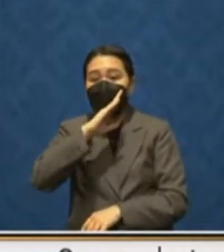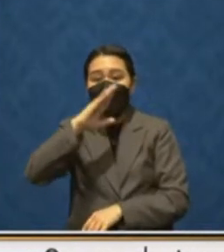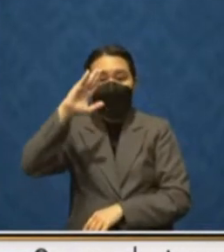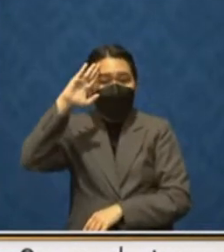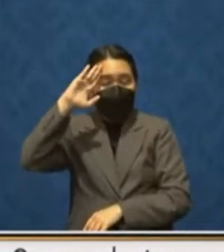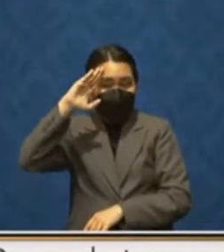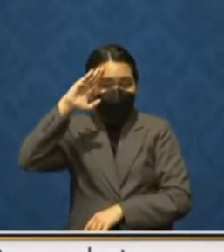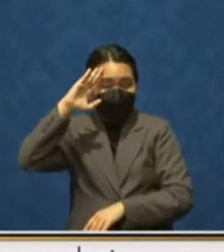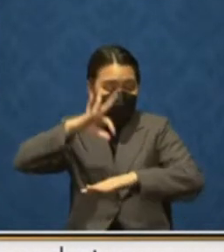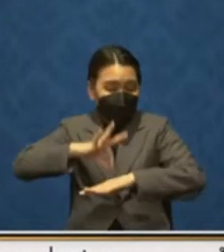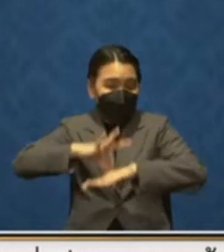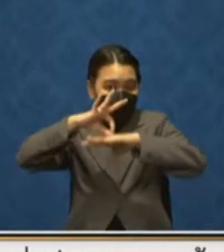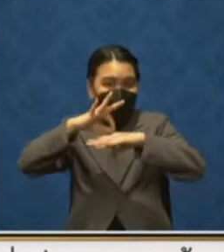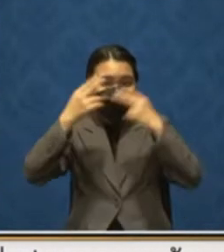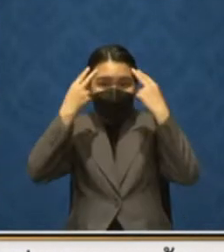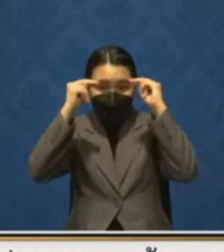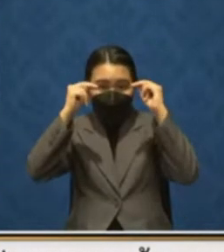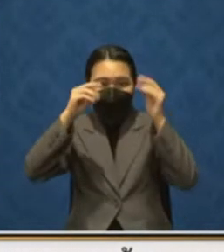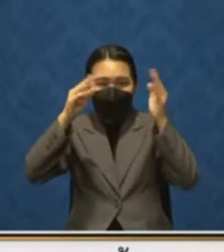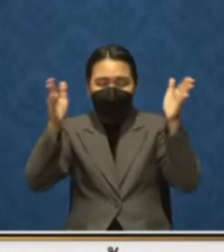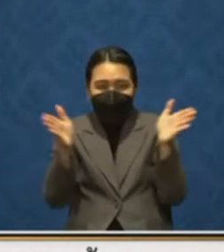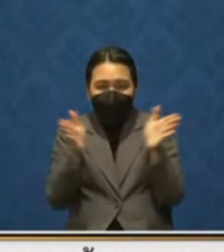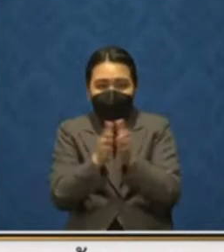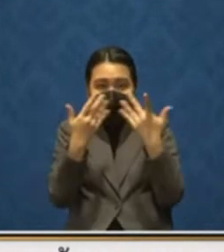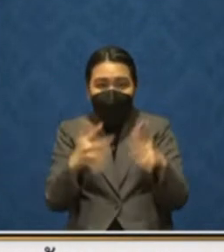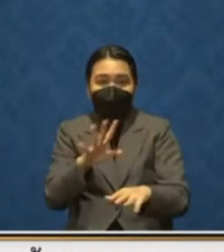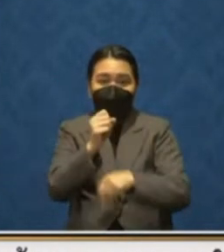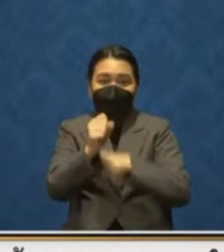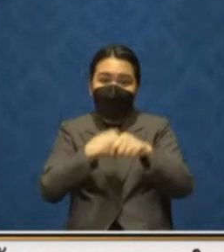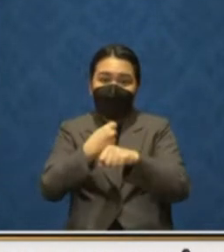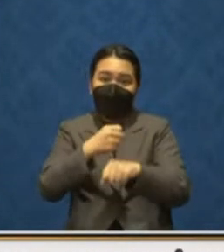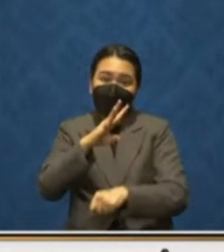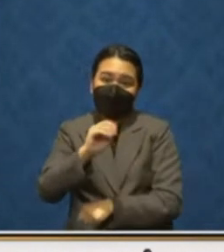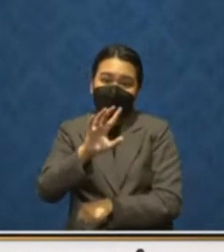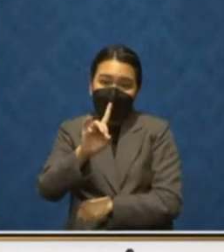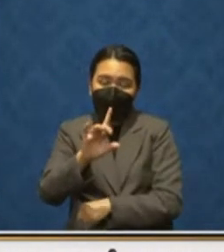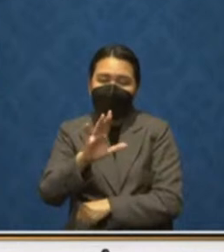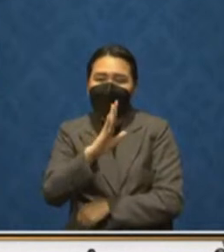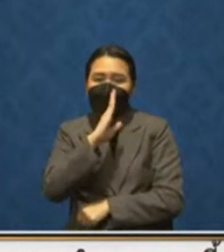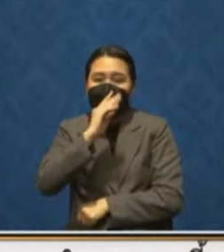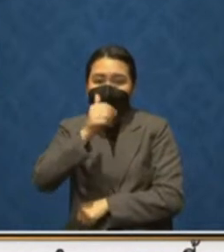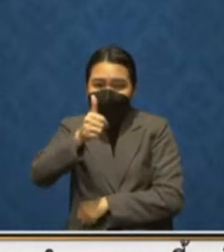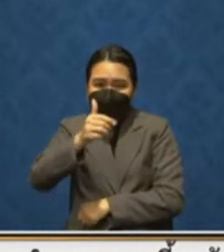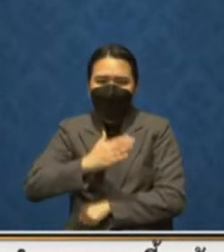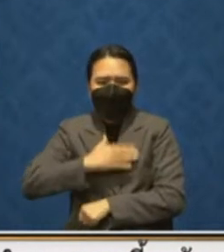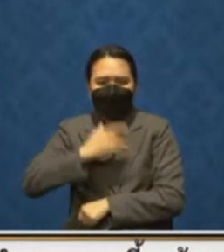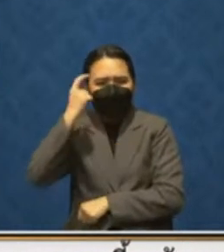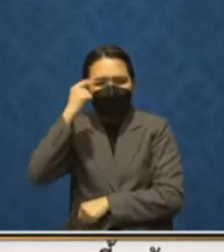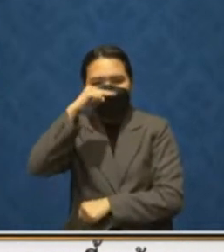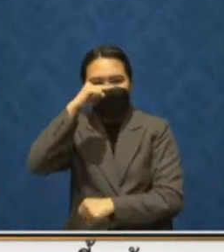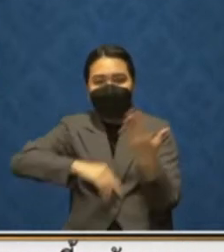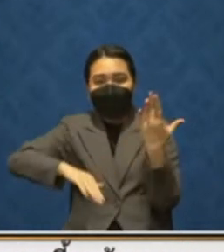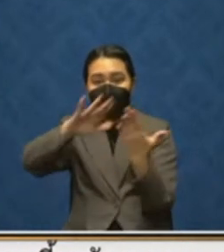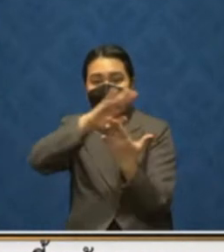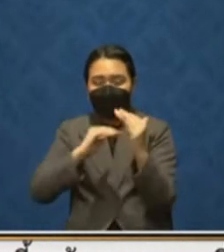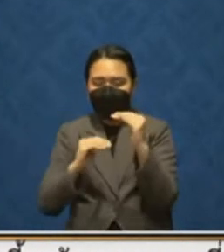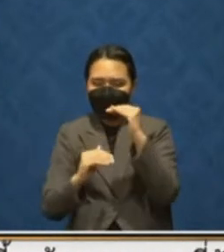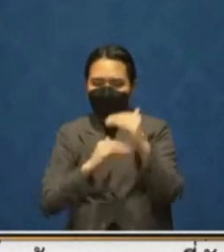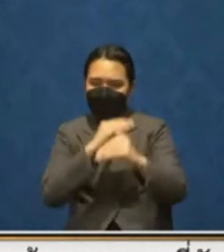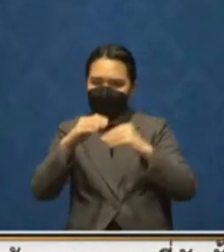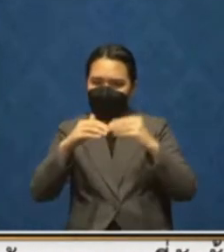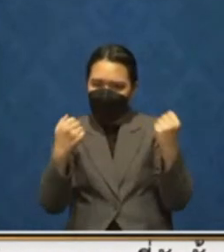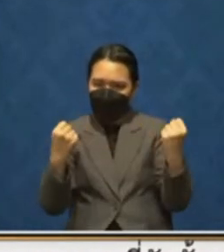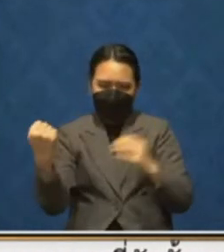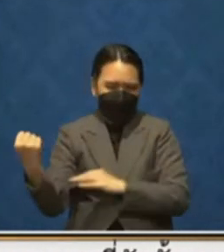รวม 4ปีที่แล้วเนี่ยนะฮะถ้ามันดีจริงบอกว่าประเทศไทยคงเจริญก้าวหน้าไปเป็นมหาอำนาจแล้วหรอครับ